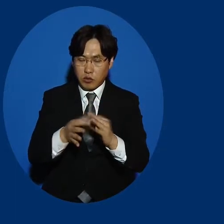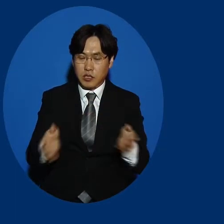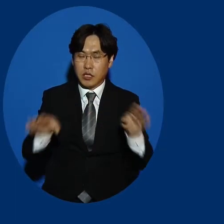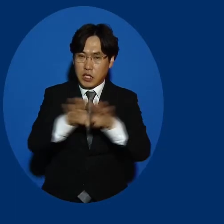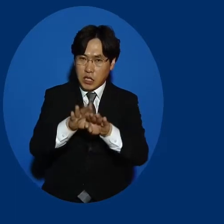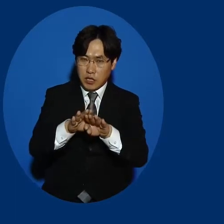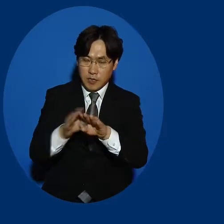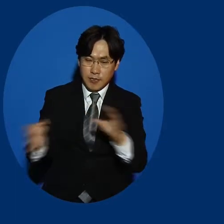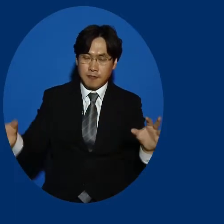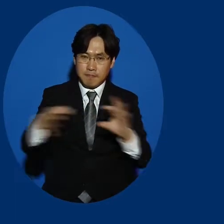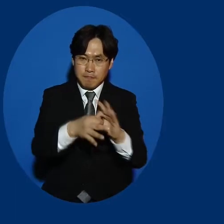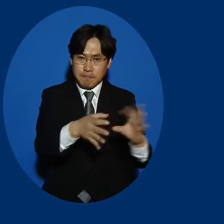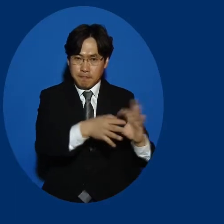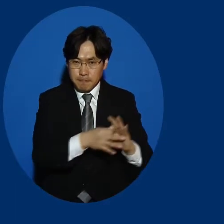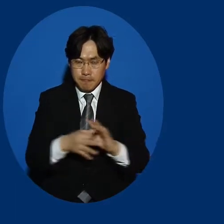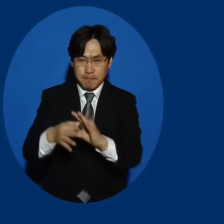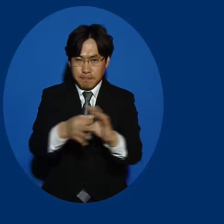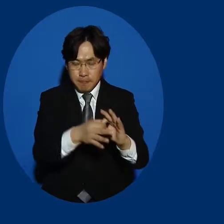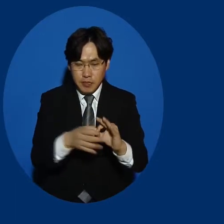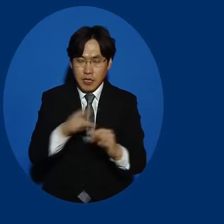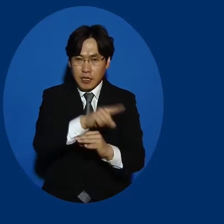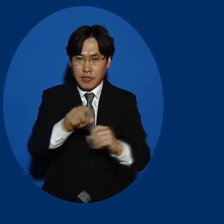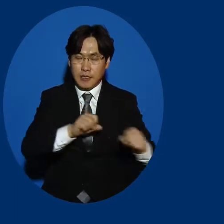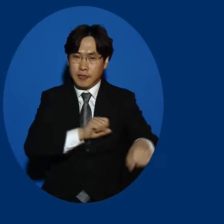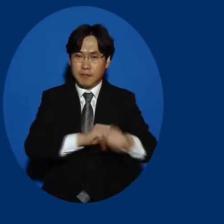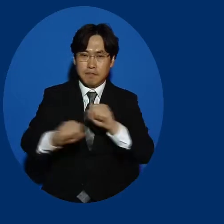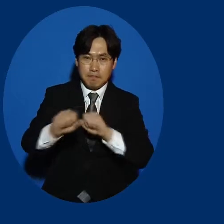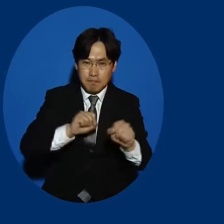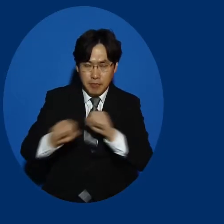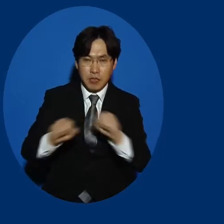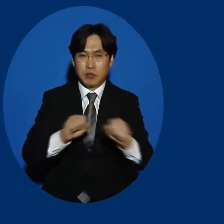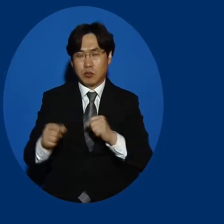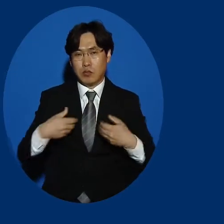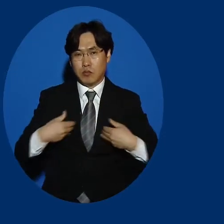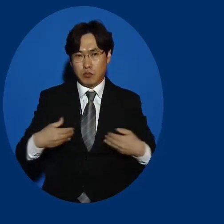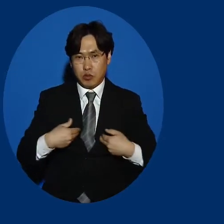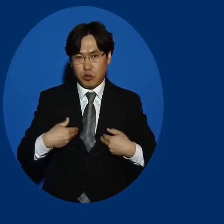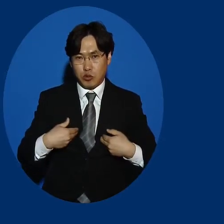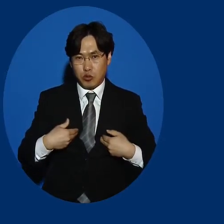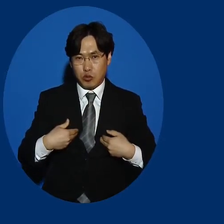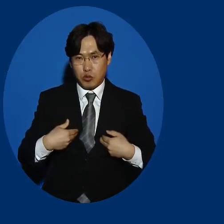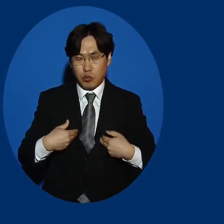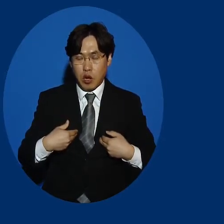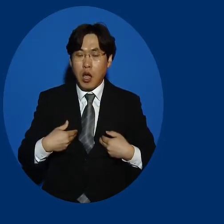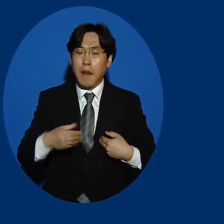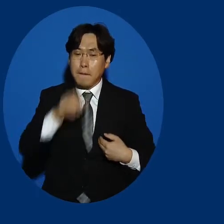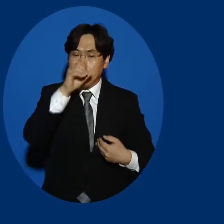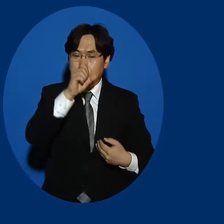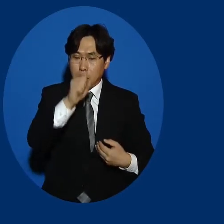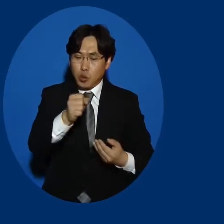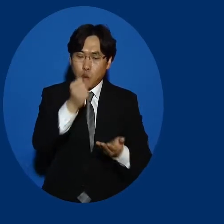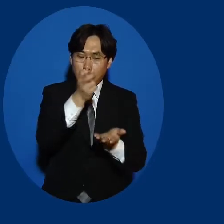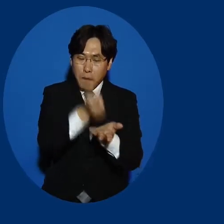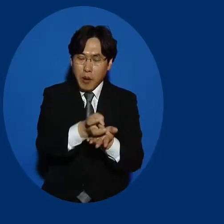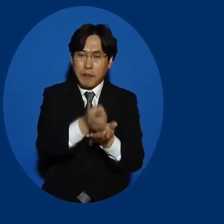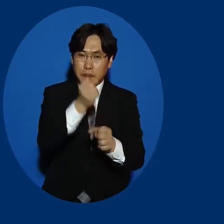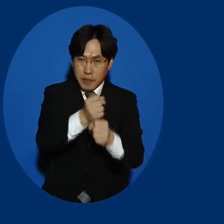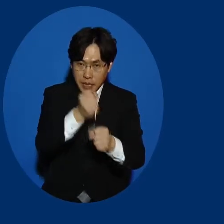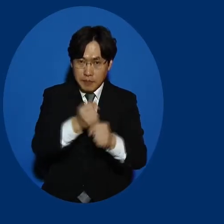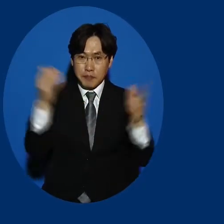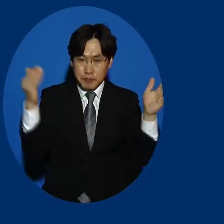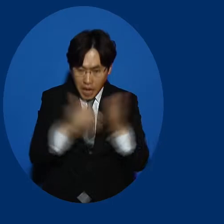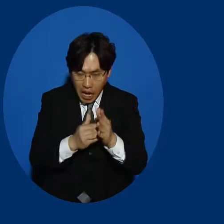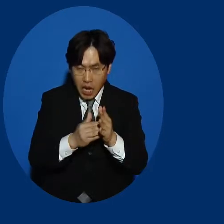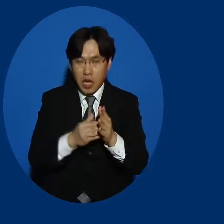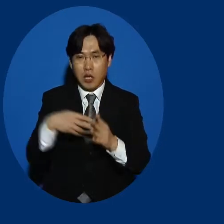모두가 협력하여 책임의식으로 참여하지 않는다면 아무리 좋은 법이라도 별 효과가 없을 것입니다.